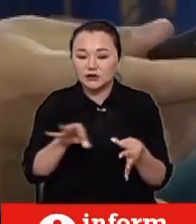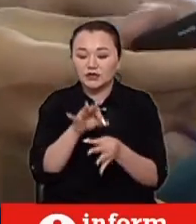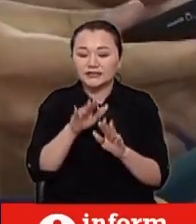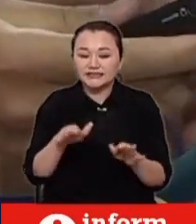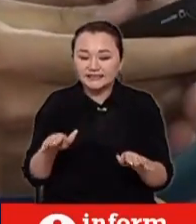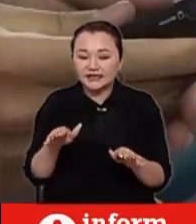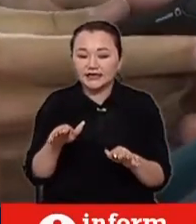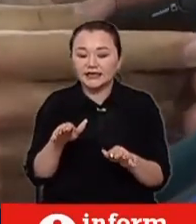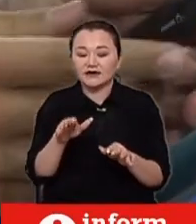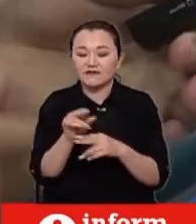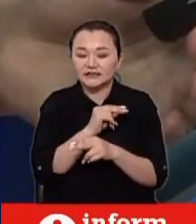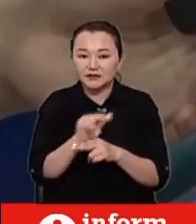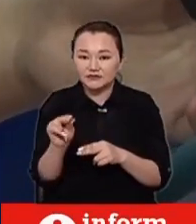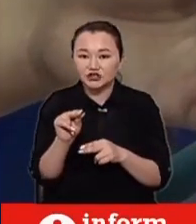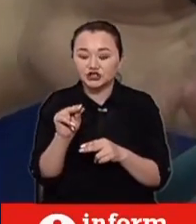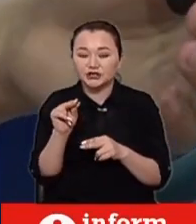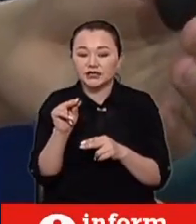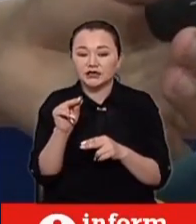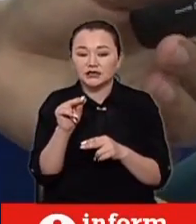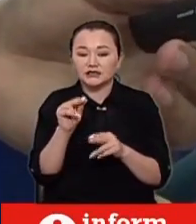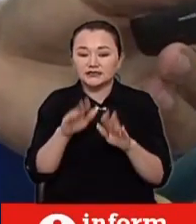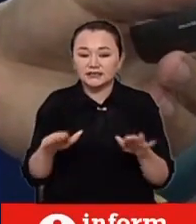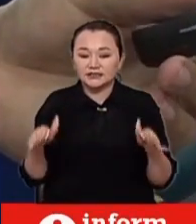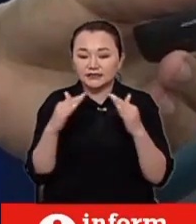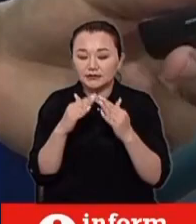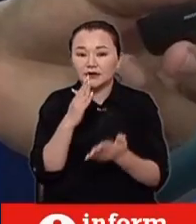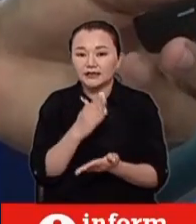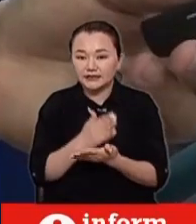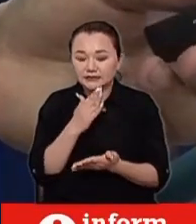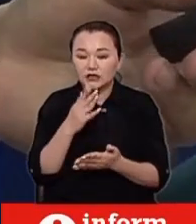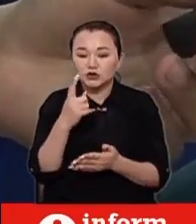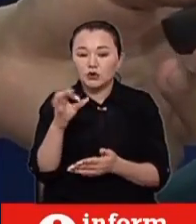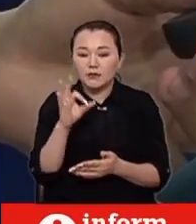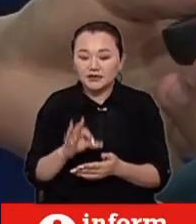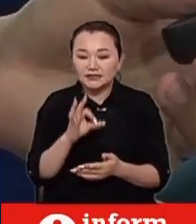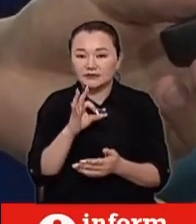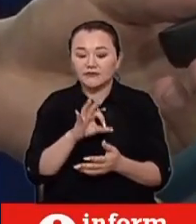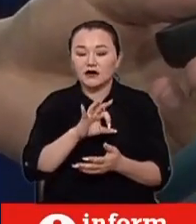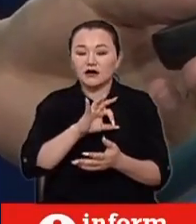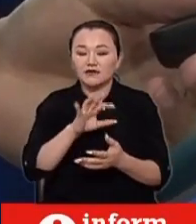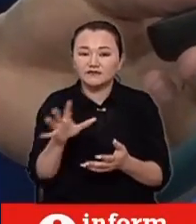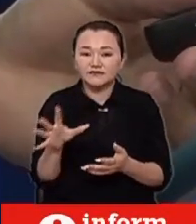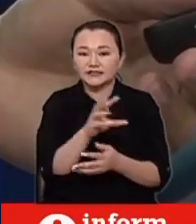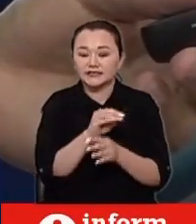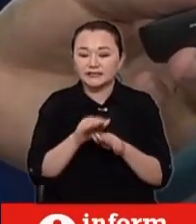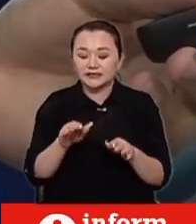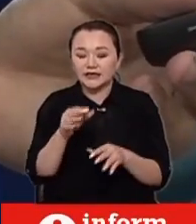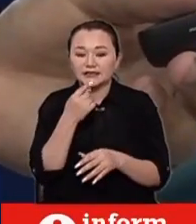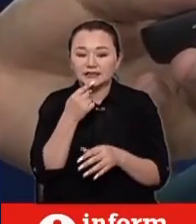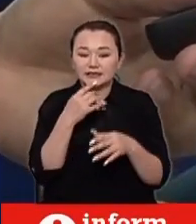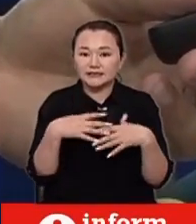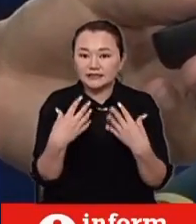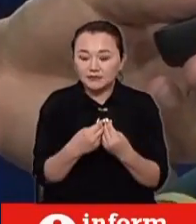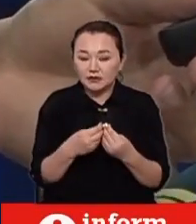детей, воспитывающихся в детских домах. 100% мы охватим детей из неблагополучных